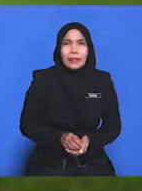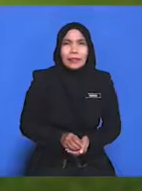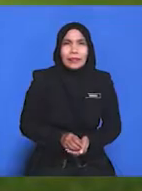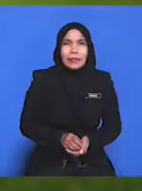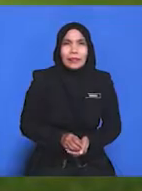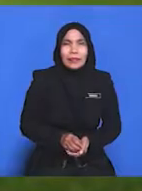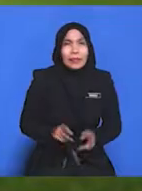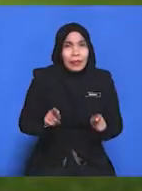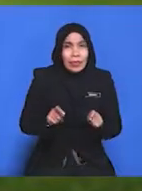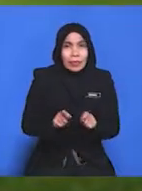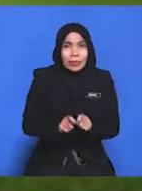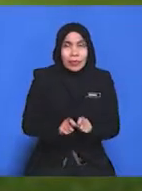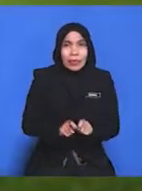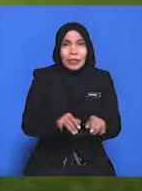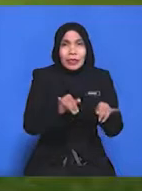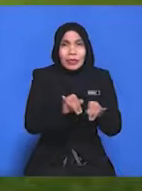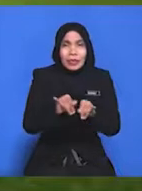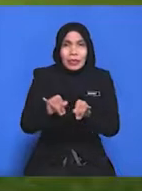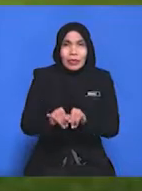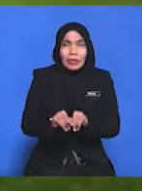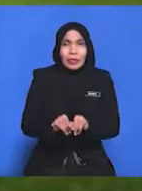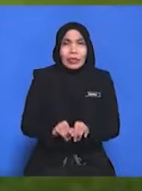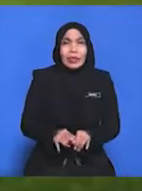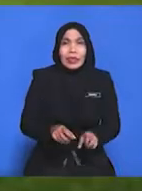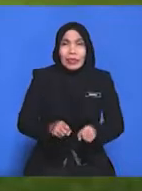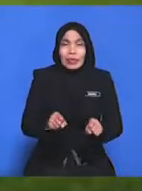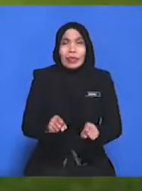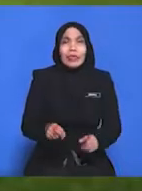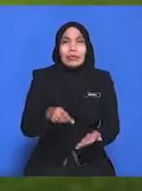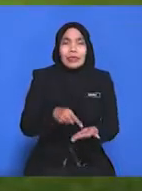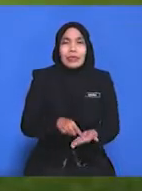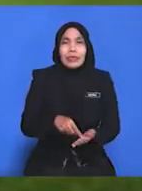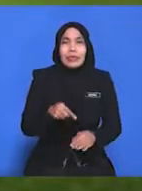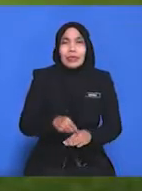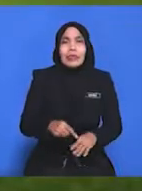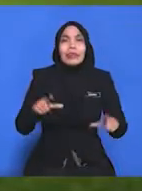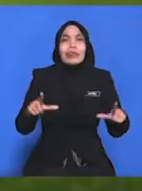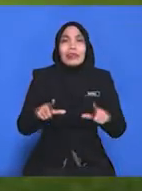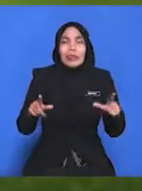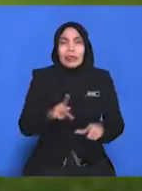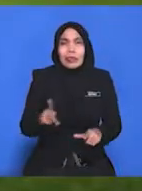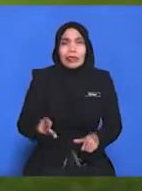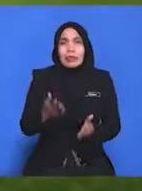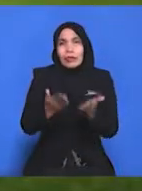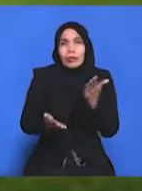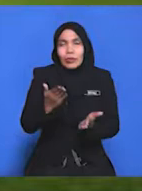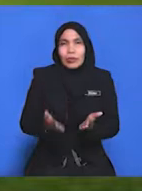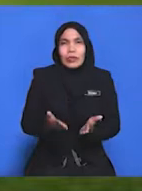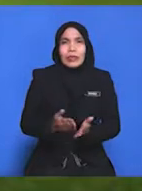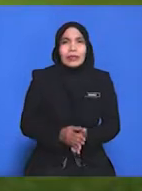Tetapi, sekiranya sistem kalah mati dilaksanakan, kemungkinan besar kita lebih menumpukan kepada